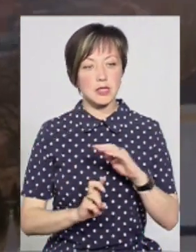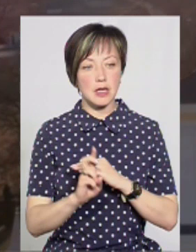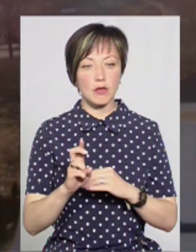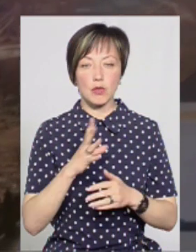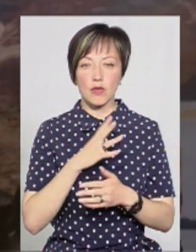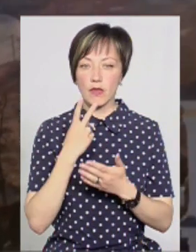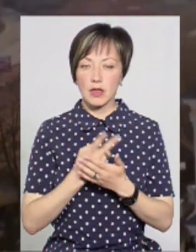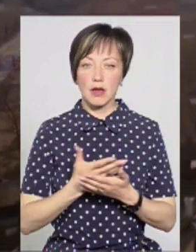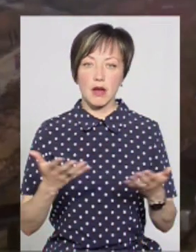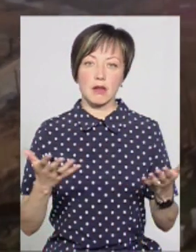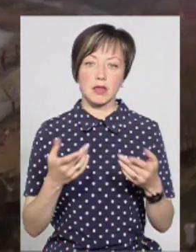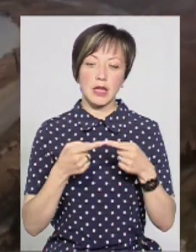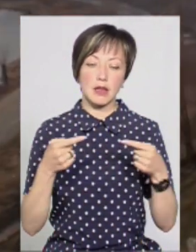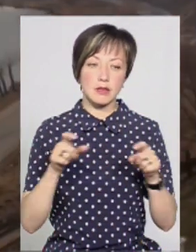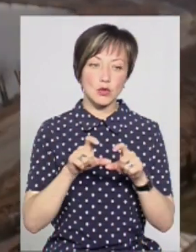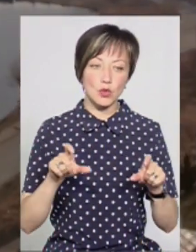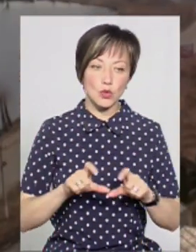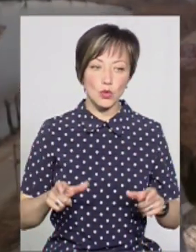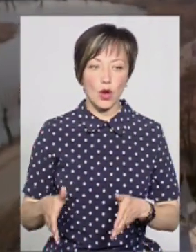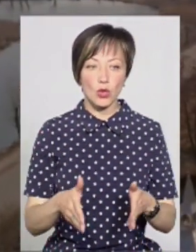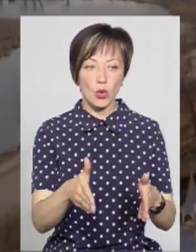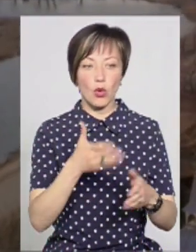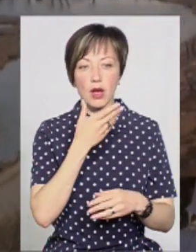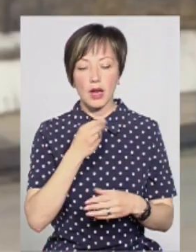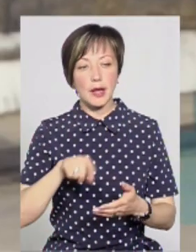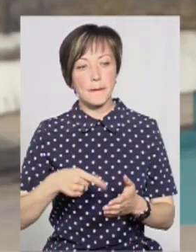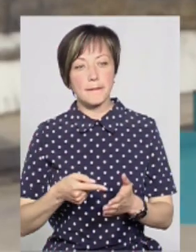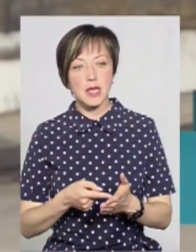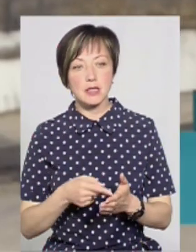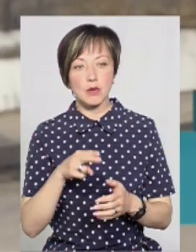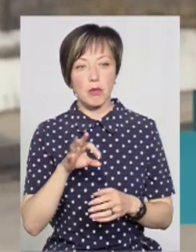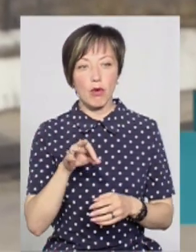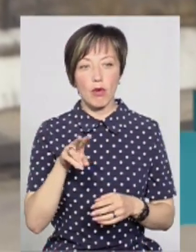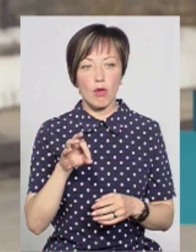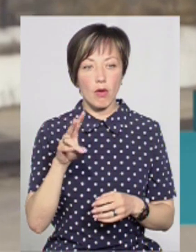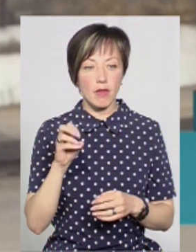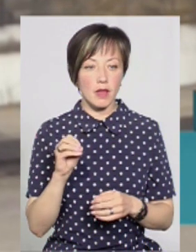видно, що тут гарна інфраструктура, гарні дороги. Місто Полонне